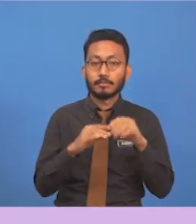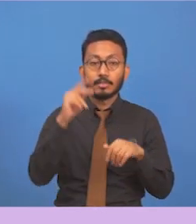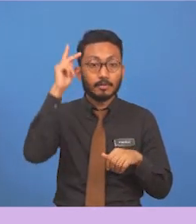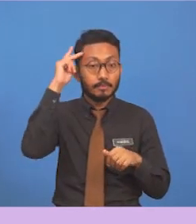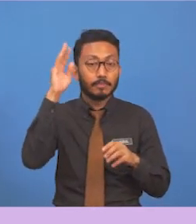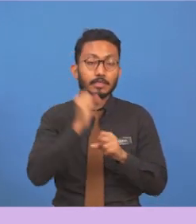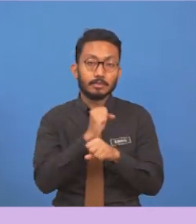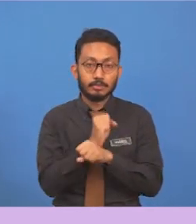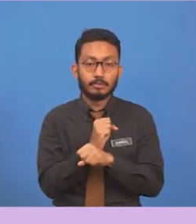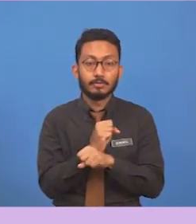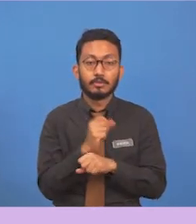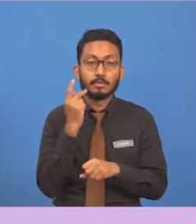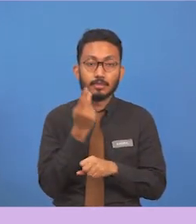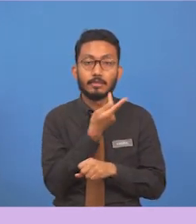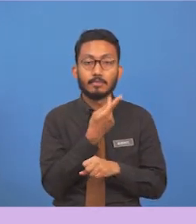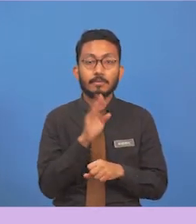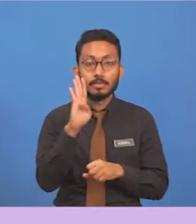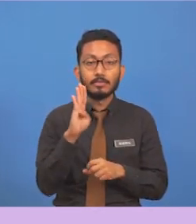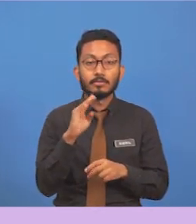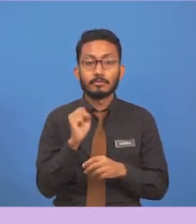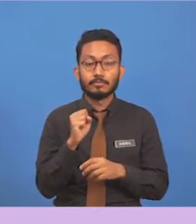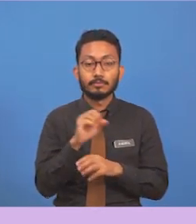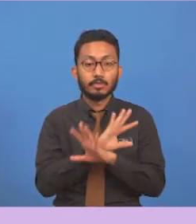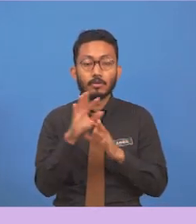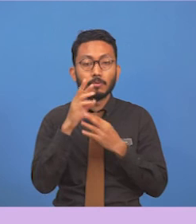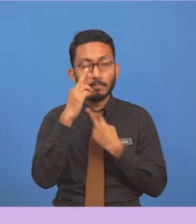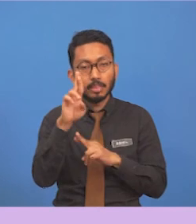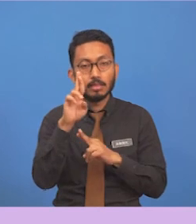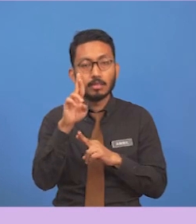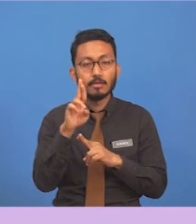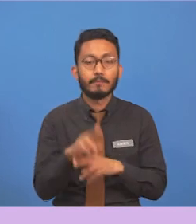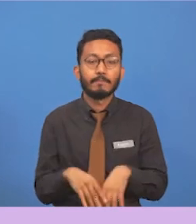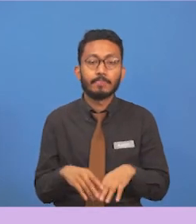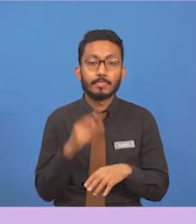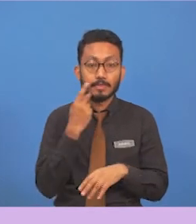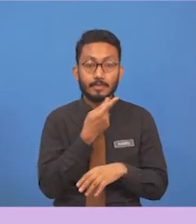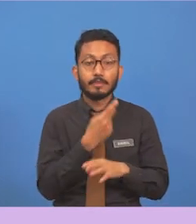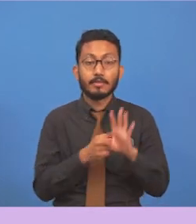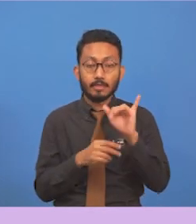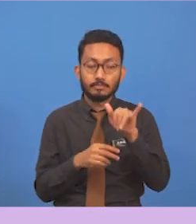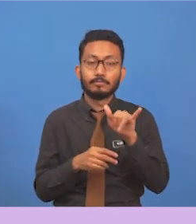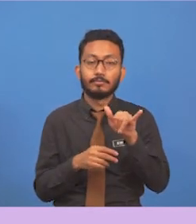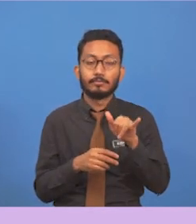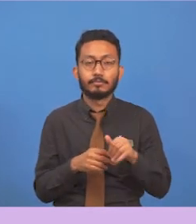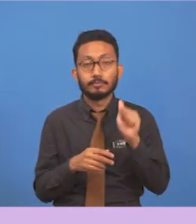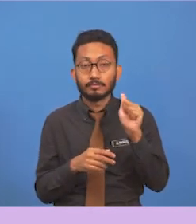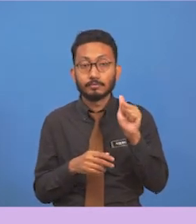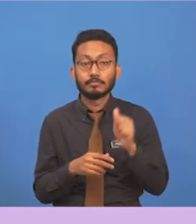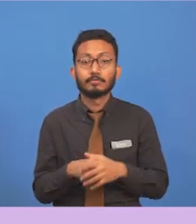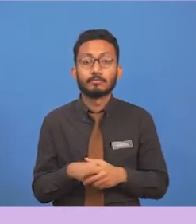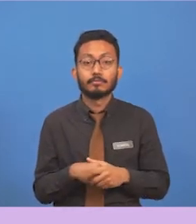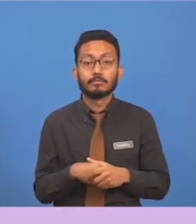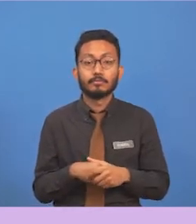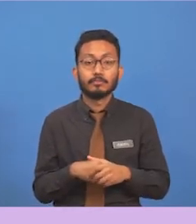pekerja kenting pandai murid-murid jawabannya e ya Siwak menghormati pekerja